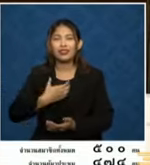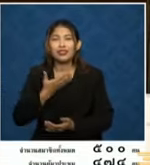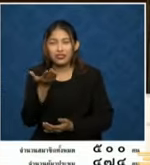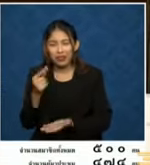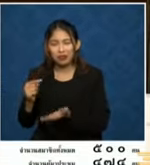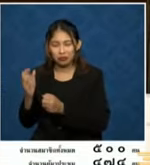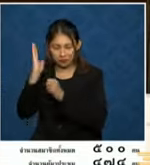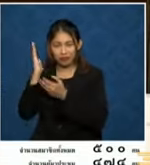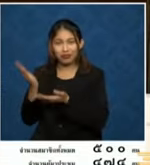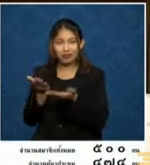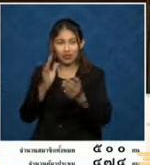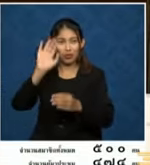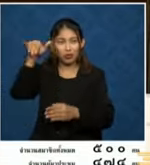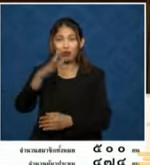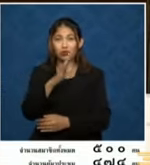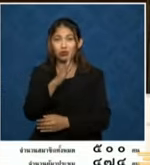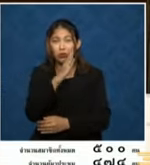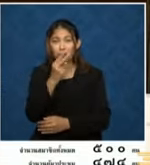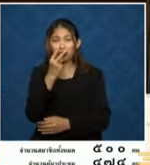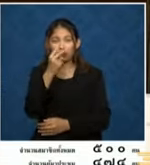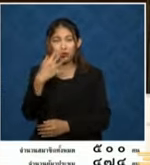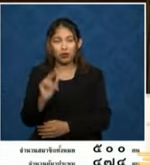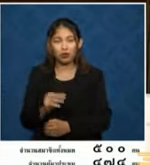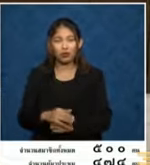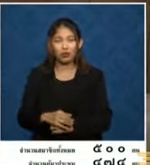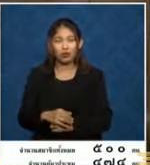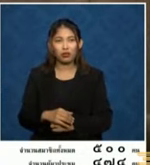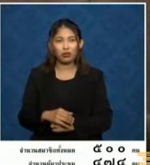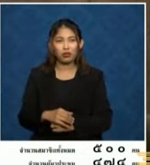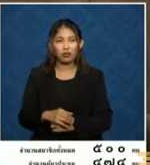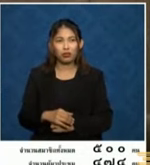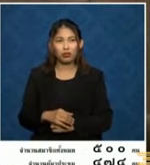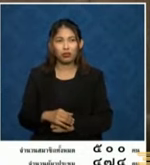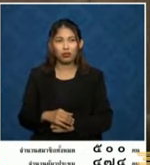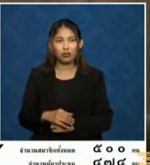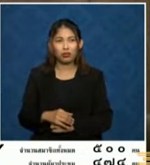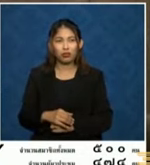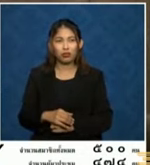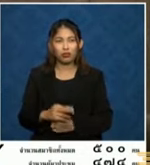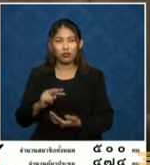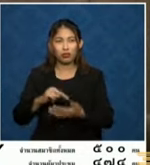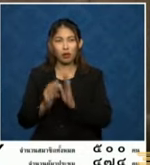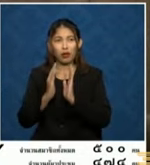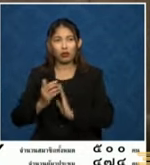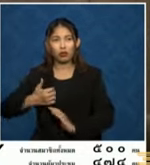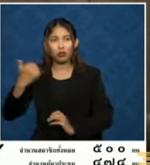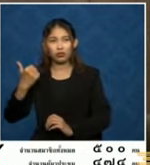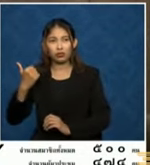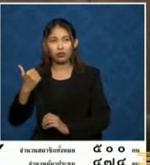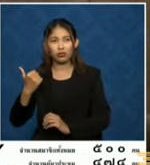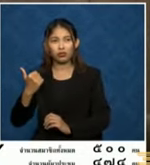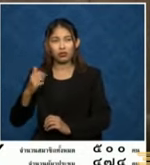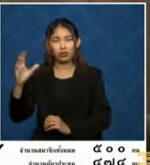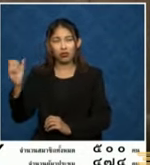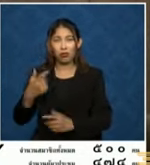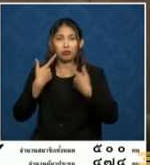เสนอเนื้อหาก่อนดีไหมครับแล้วถ้ามีการใช้ในทางที่เสียหาย ท่านนิกรจำนงเขาอนุญาตหรือเปล่าหรอครับเขาเป็นบุคคลภายนอกไม่สามารถที่จะมาต